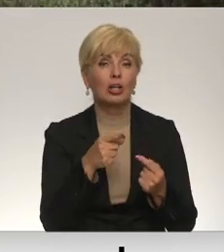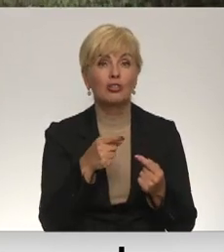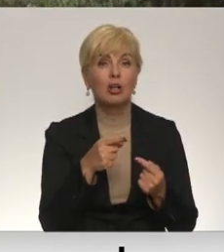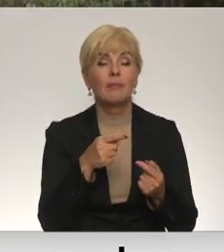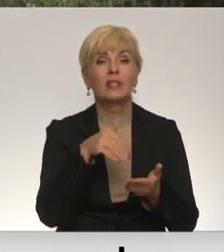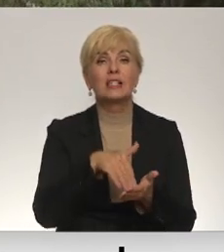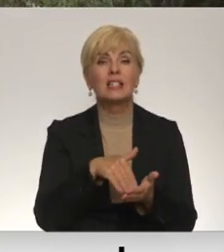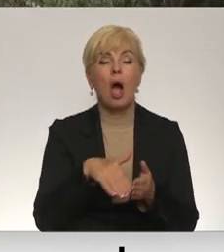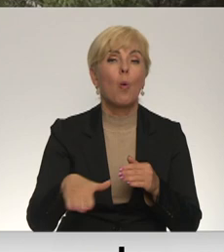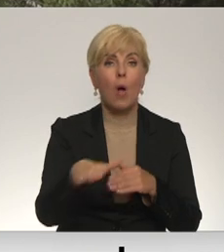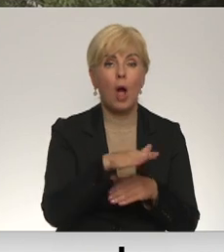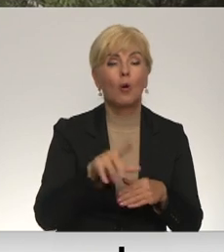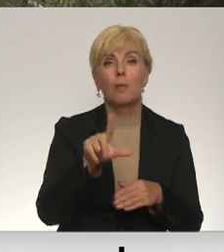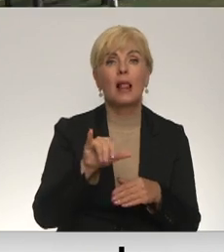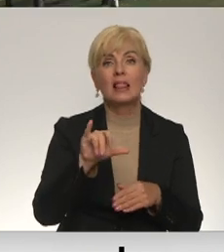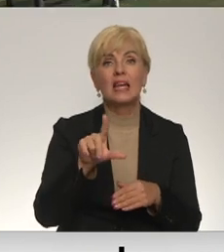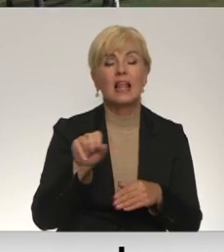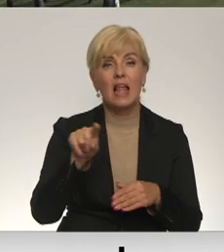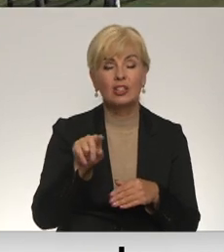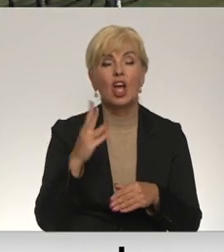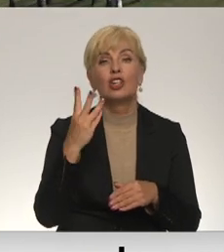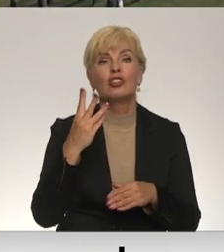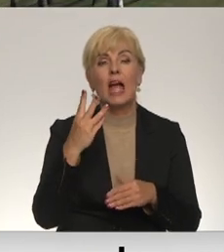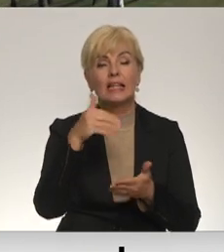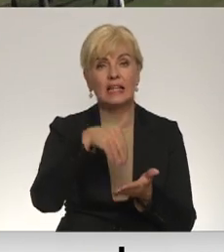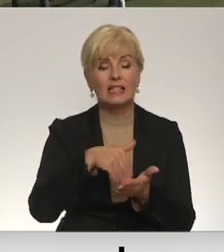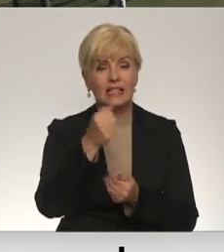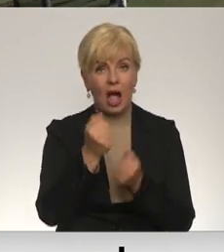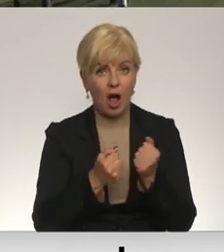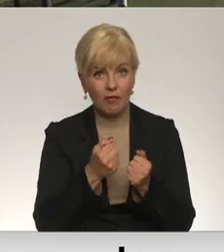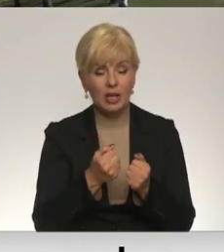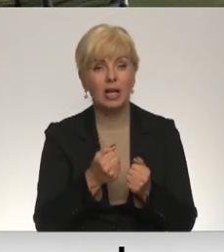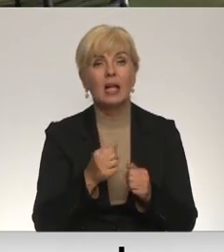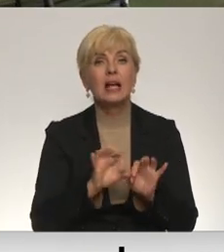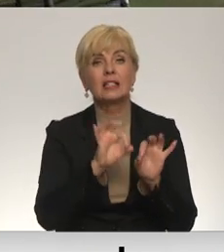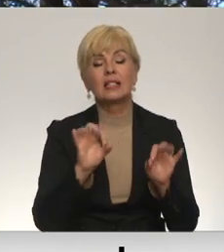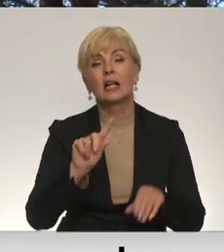stāvlaukumu Lielastē, bet vēl 4 stāvlaukumi par maksas auto novietnēm kļūšot